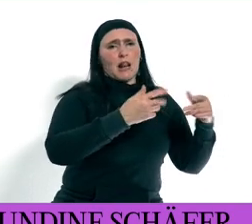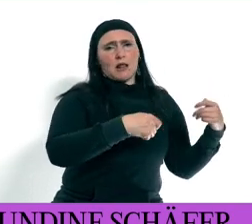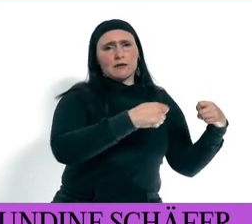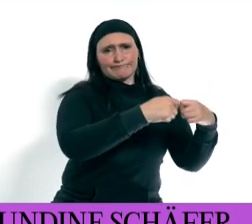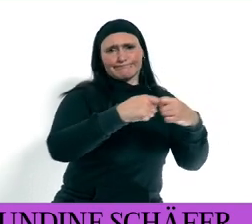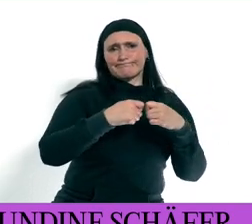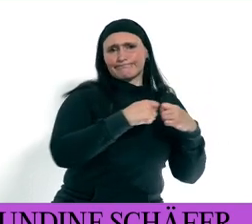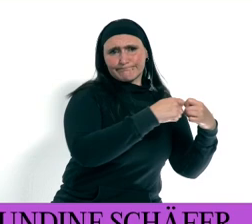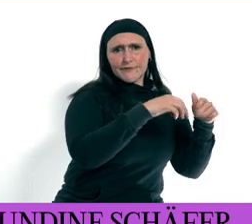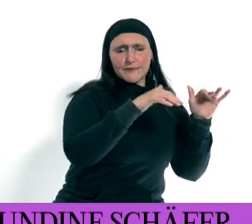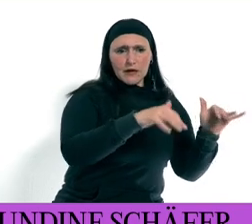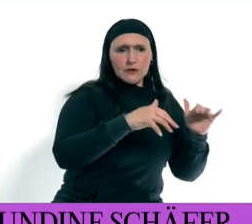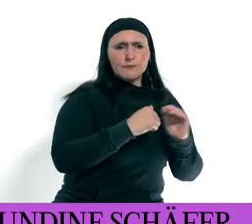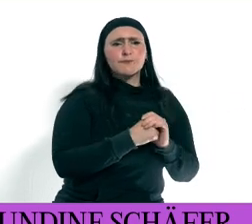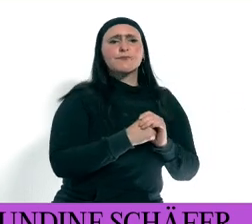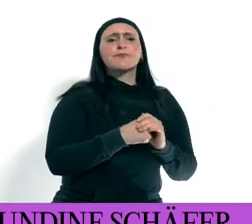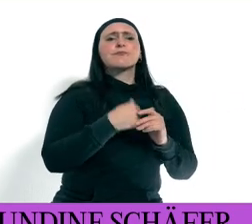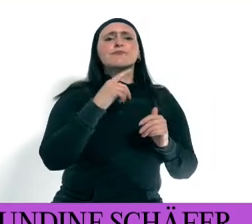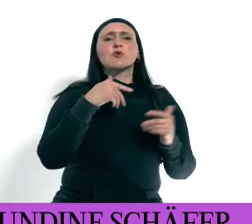realisiert werden.